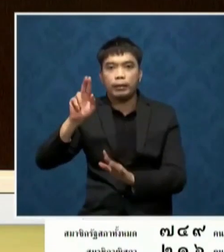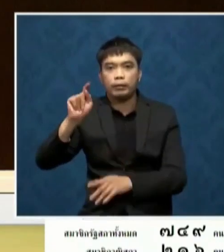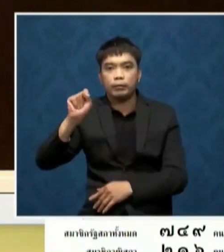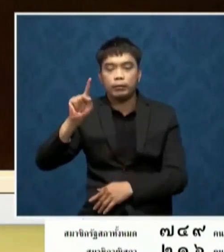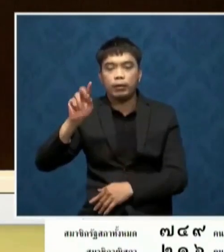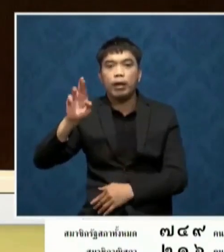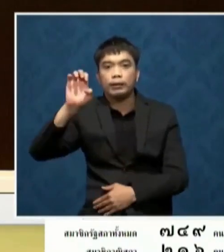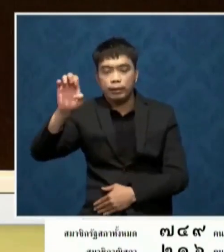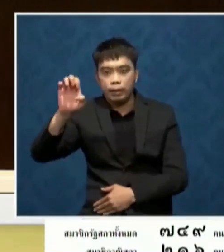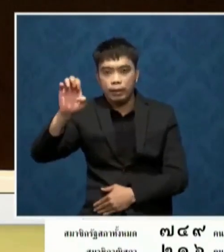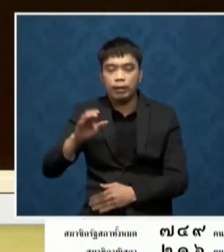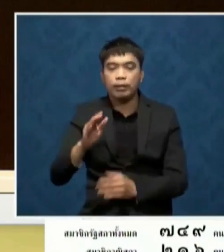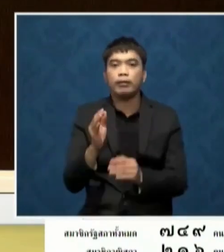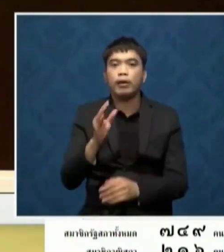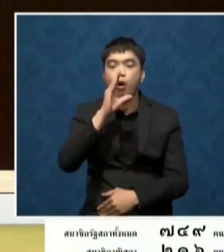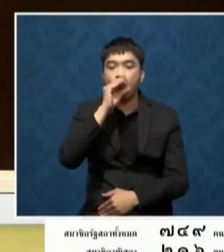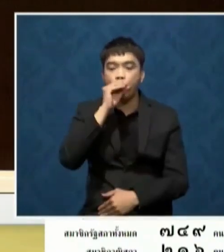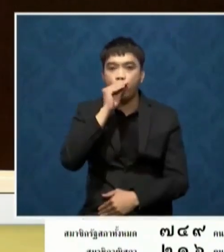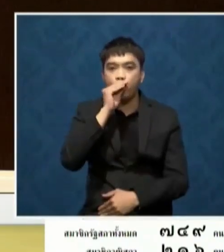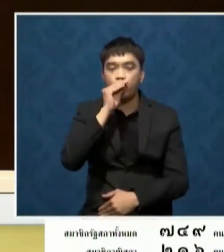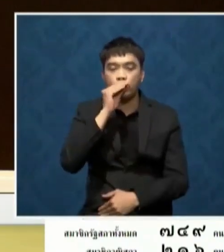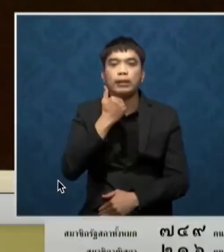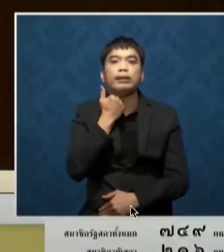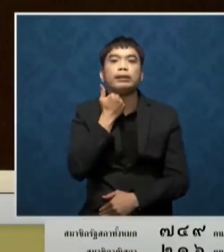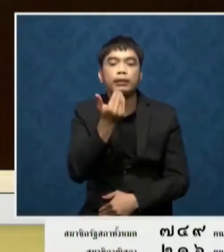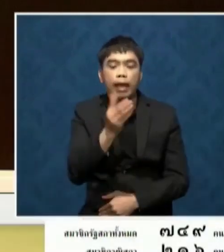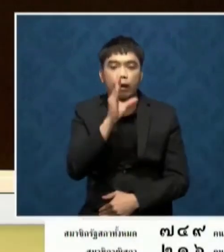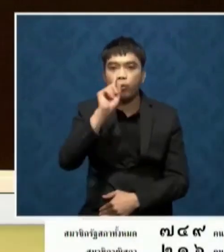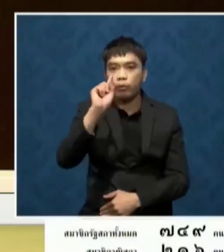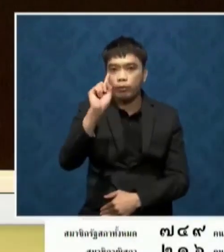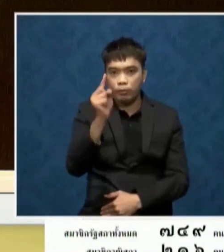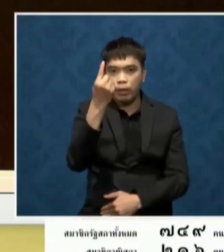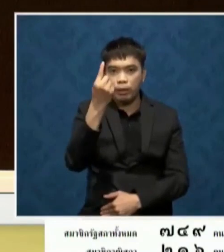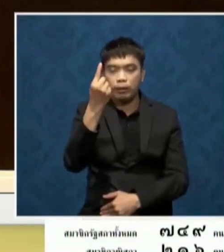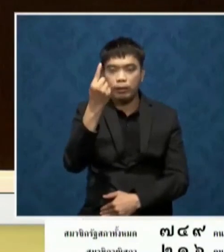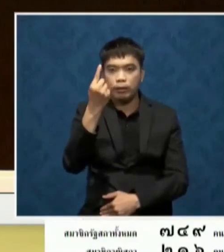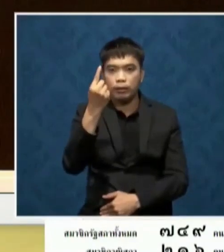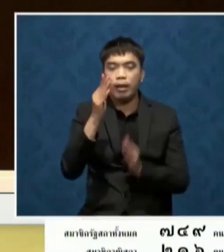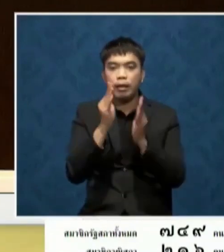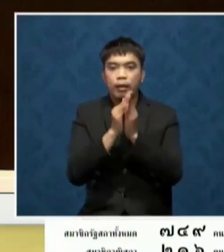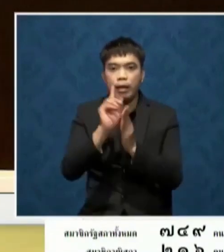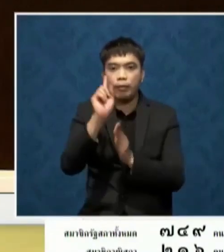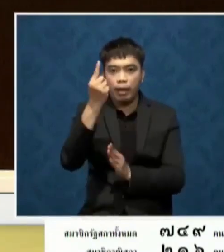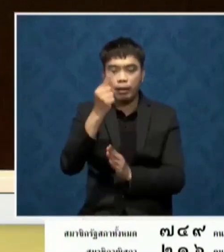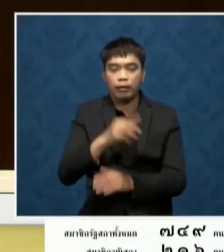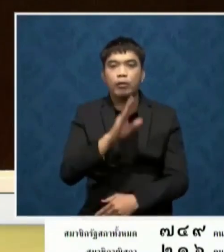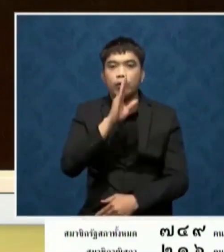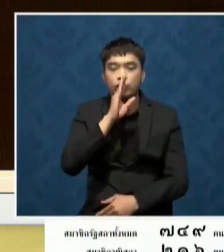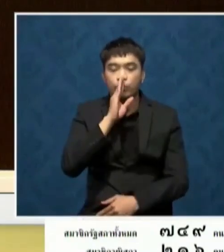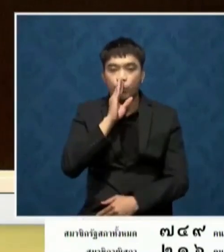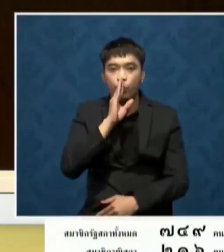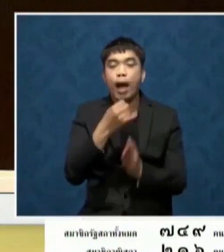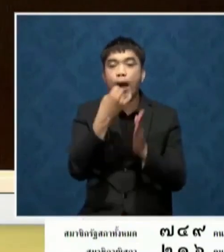ไม่ว่าใครเป็นนายกนะคะนักลงทุนต่างชาติขอแค่มีความชัดเจนทางการเมืองก็มีโอกาสทำให้เงินทุนไหลเข้ากลับเข้าม